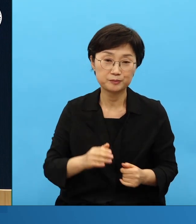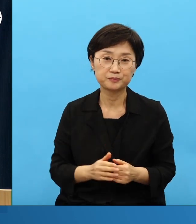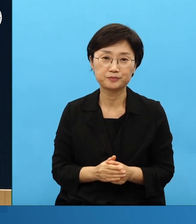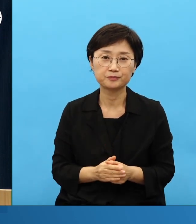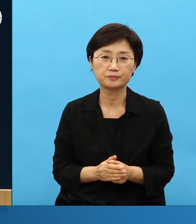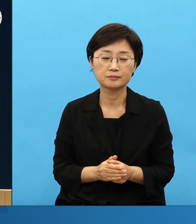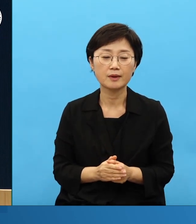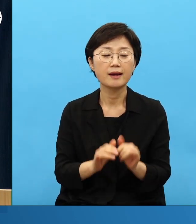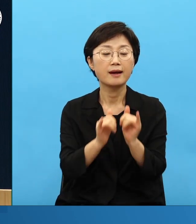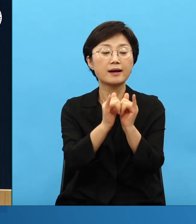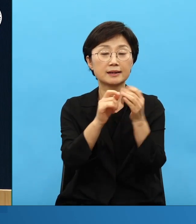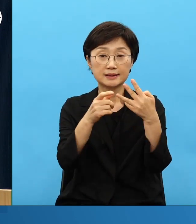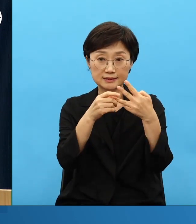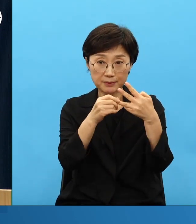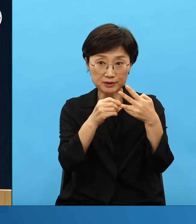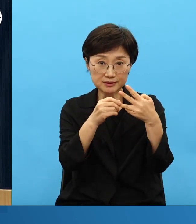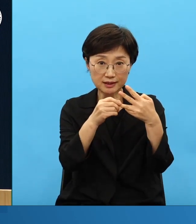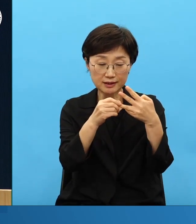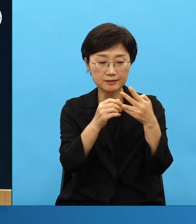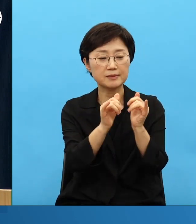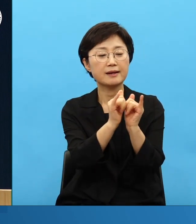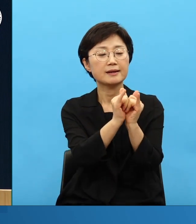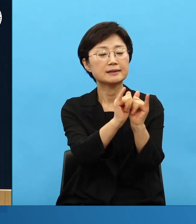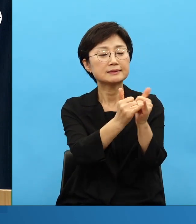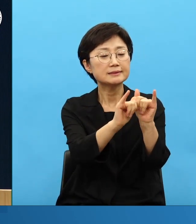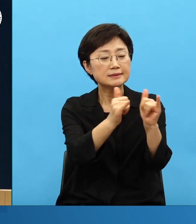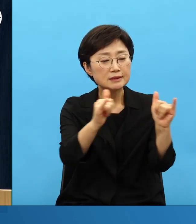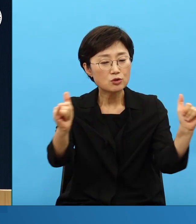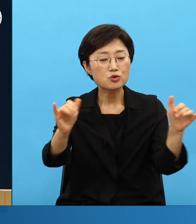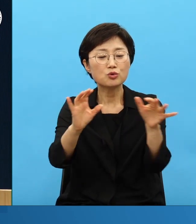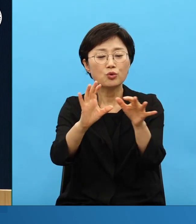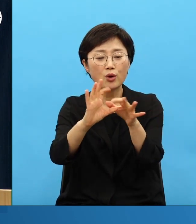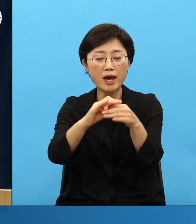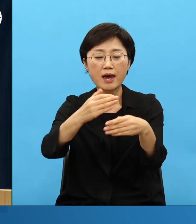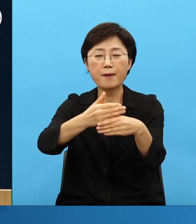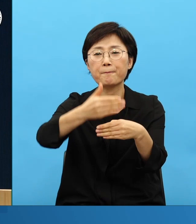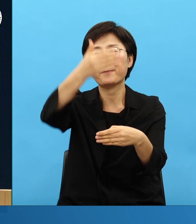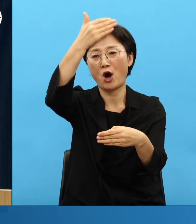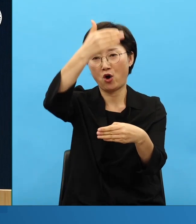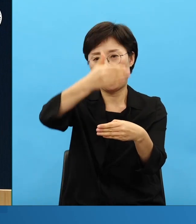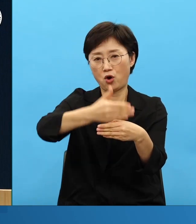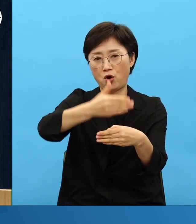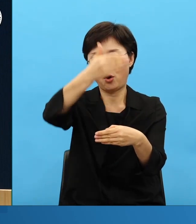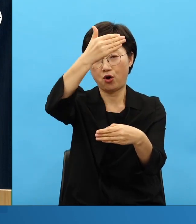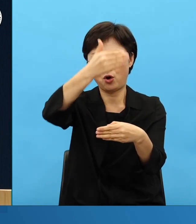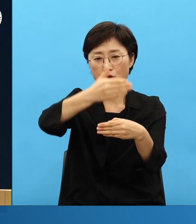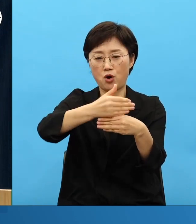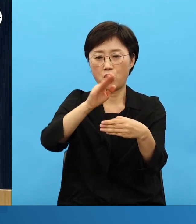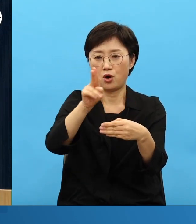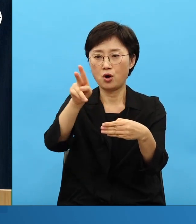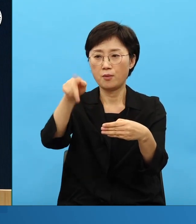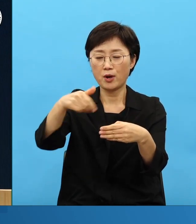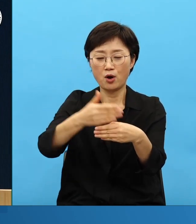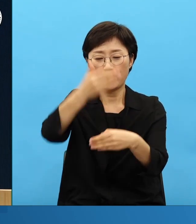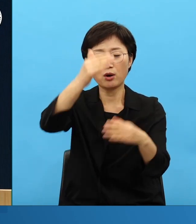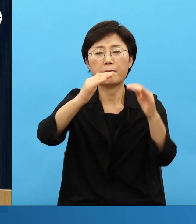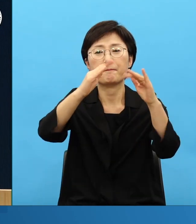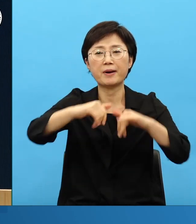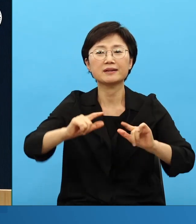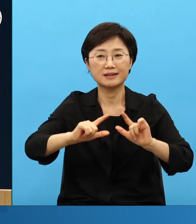인류의 벽을 다 무너뜨려 버린 크리스마스예요. is the fact that Christmas is a day that breaks down all the barriers of all